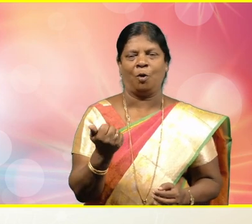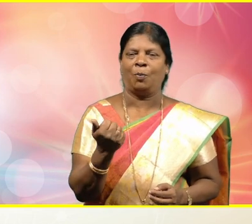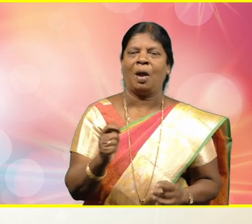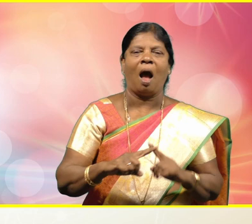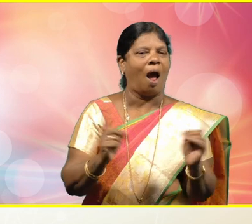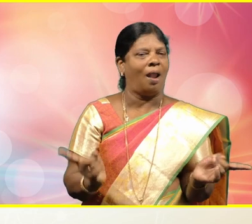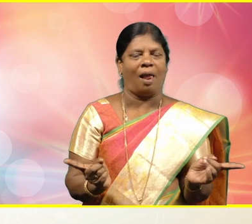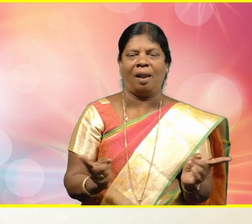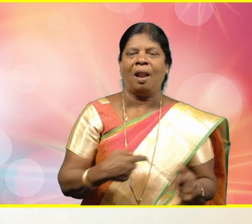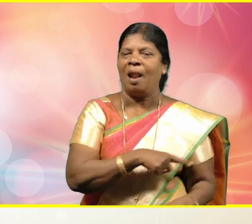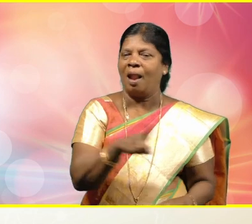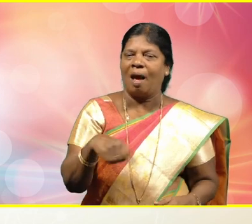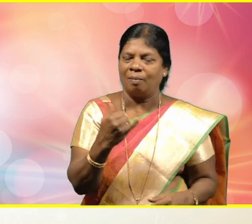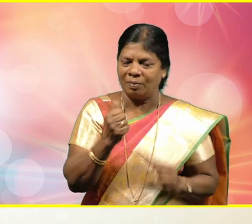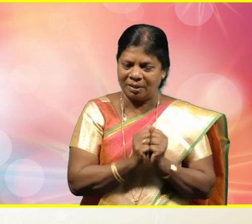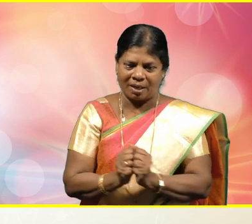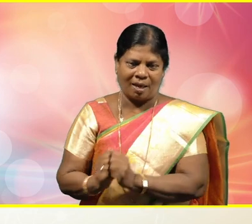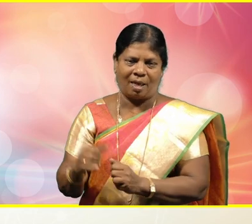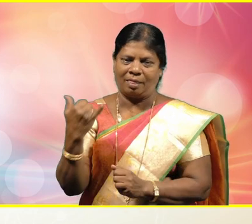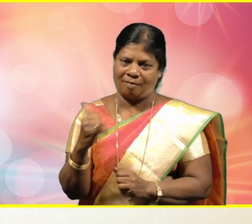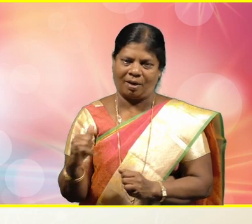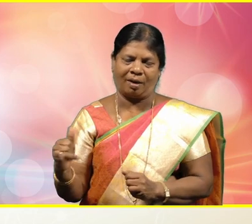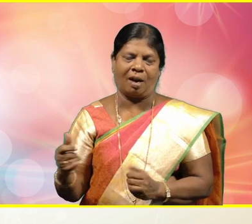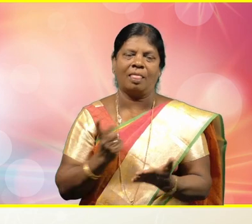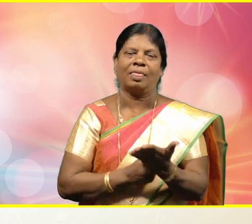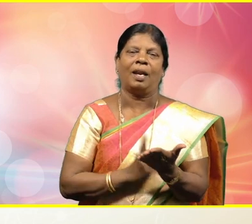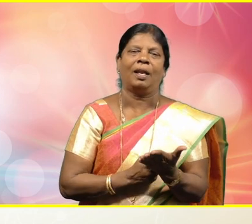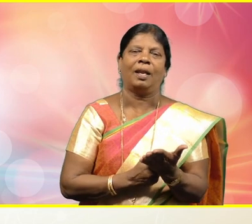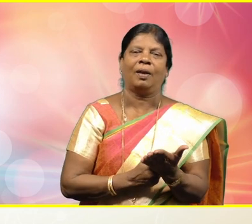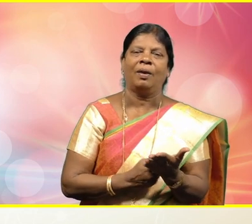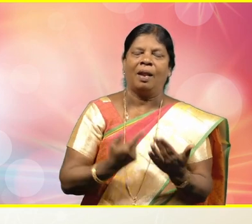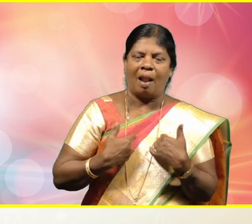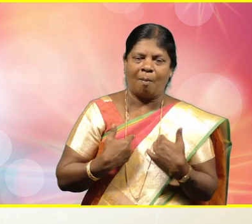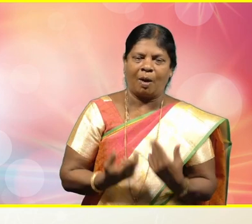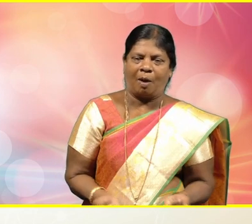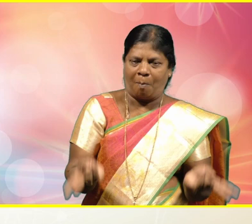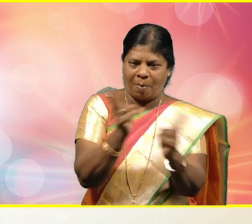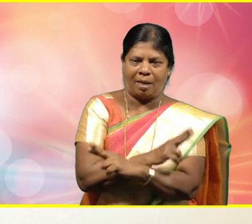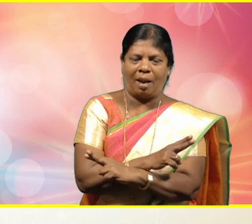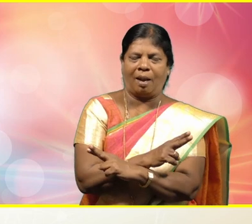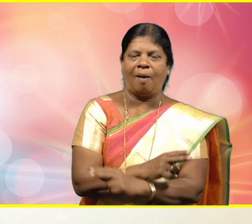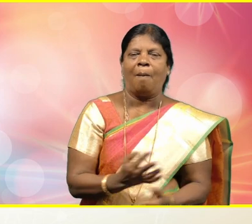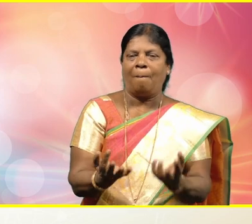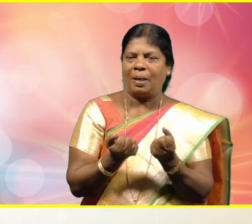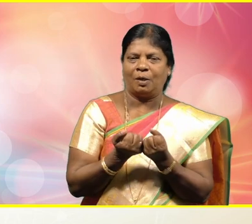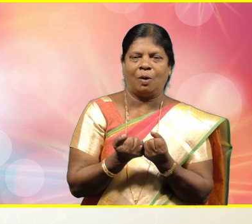முன்வருவார்கள். ஆனால் நாம் செய்த தவறுக்கான தண்டனையை நமக்கு